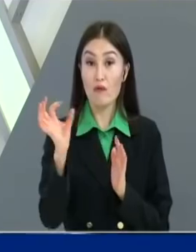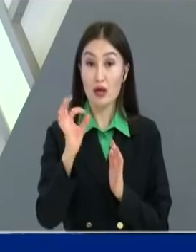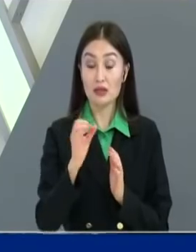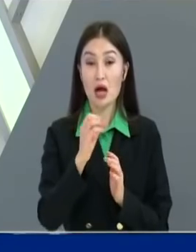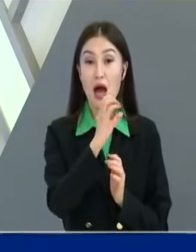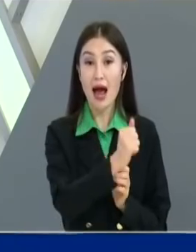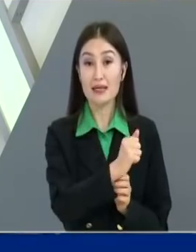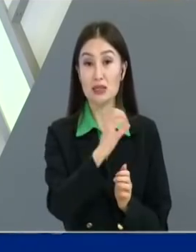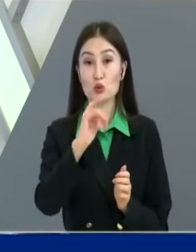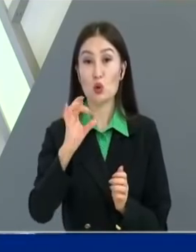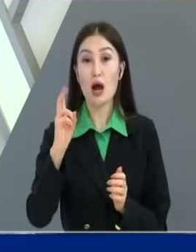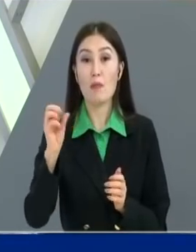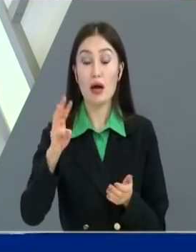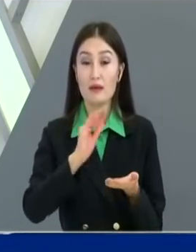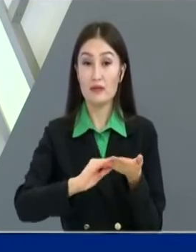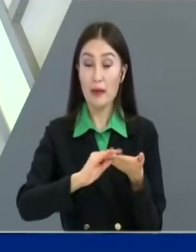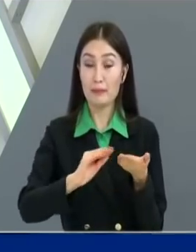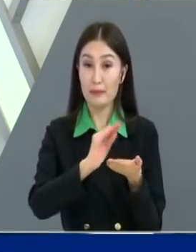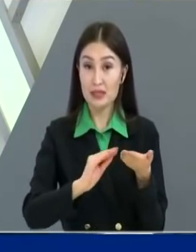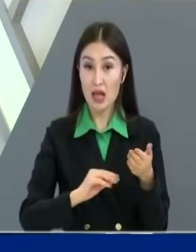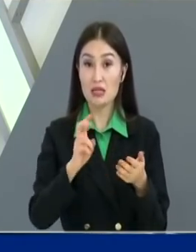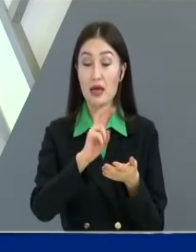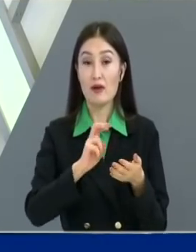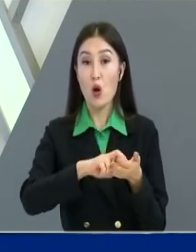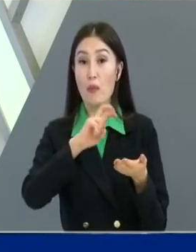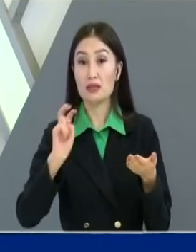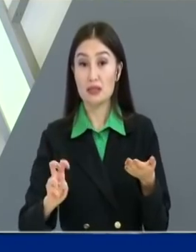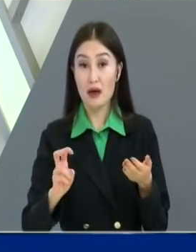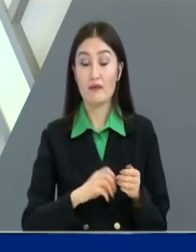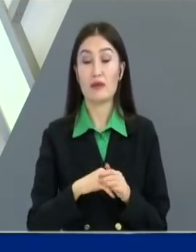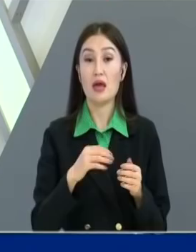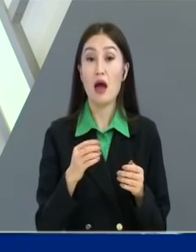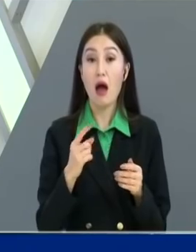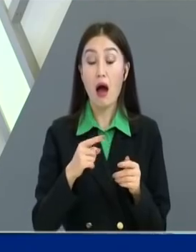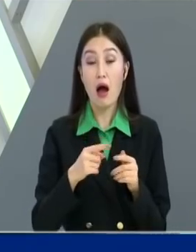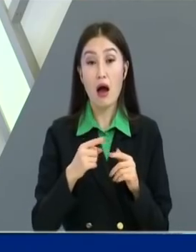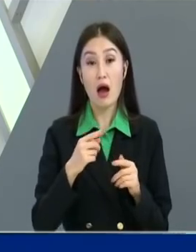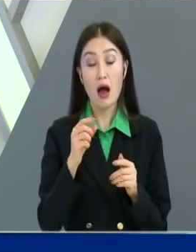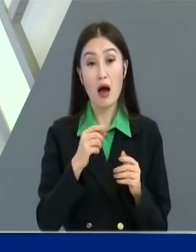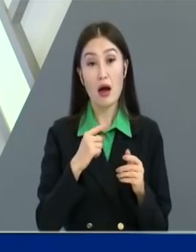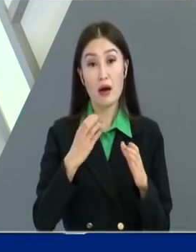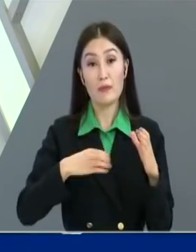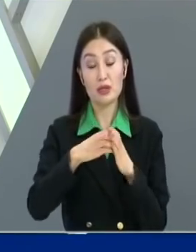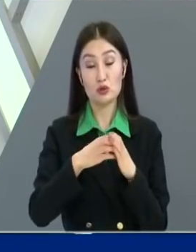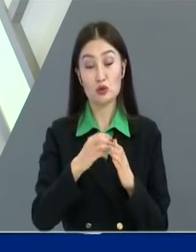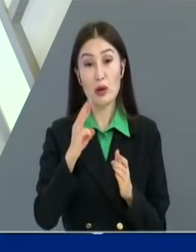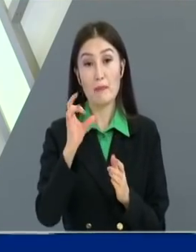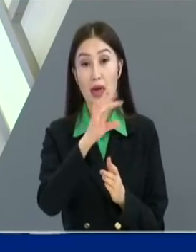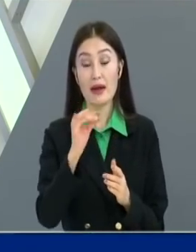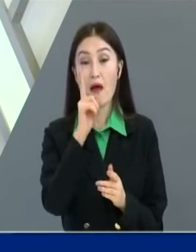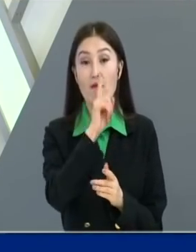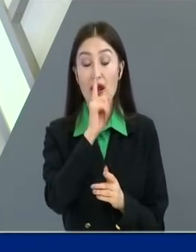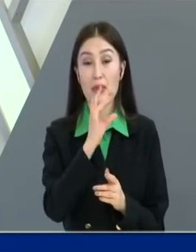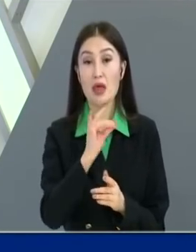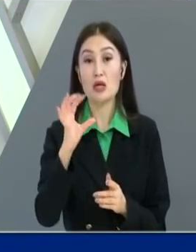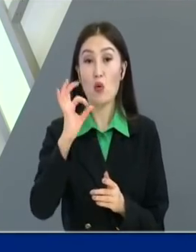Азиз Сурахматов написал заявление об отставке и покинул свой пост. Как сообщила накануне пресс-служба мэрии, временно исполняющим обязанности